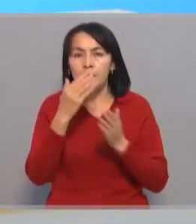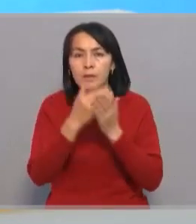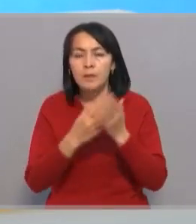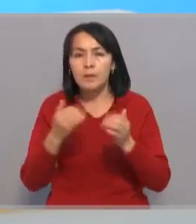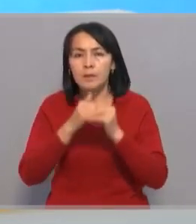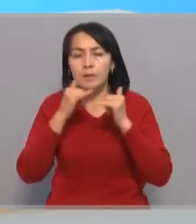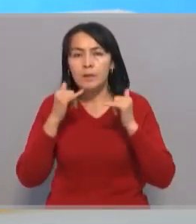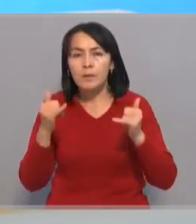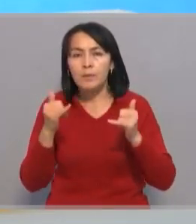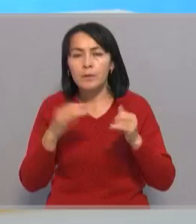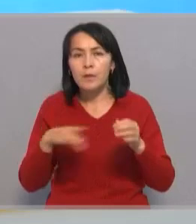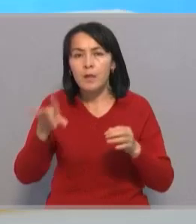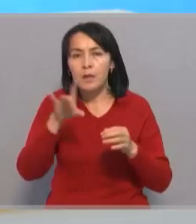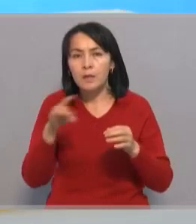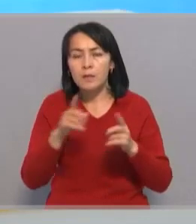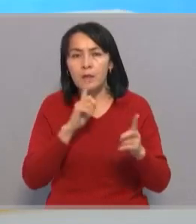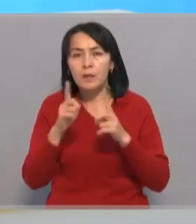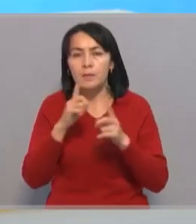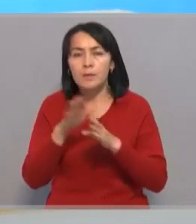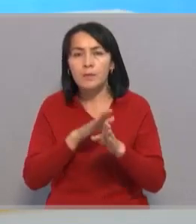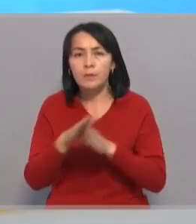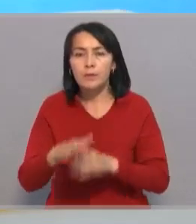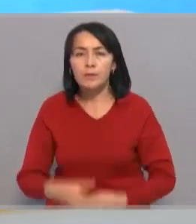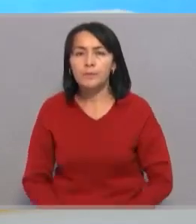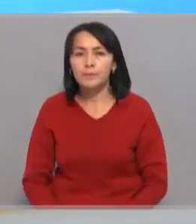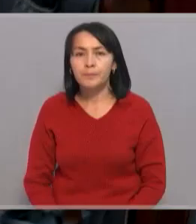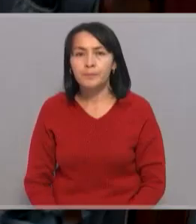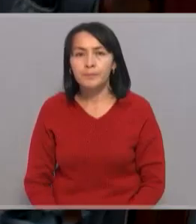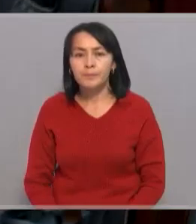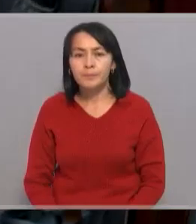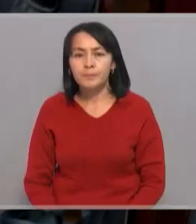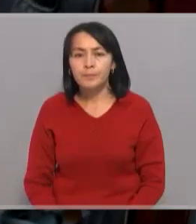жүзеге асырушылар республикалық конференция өткізді.